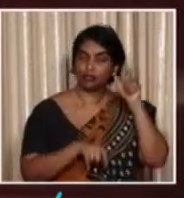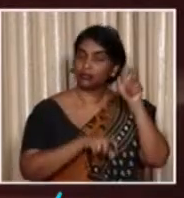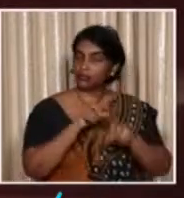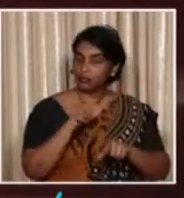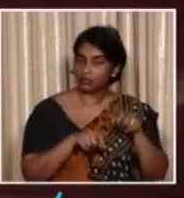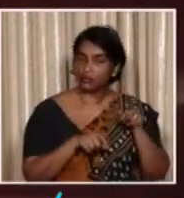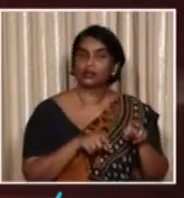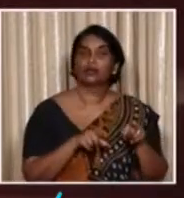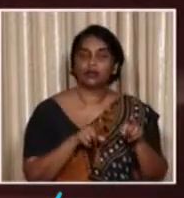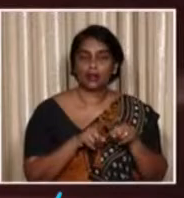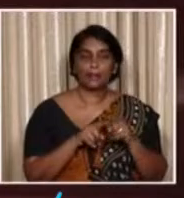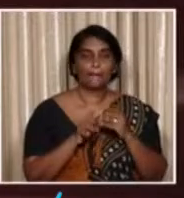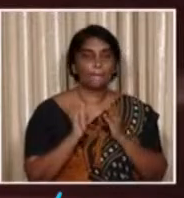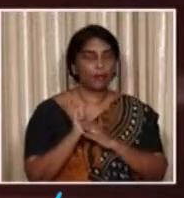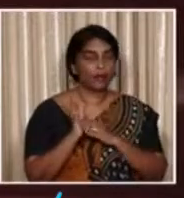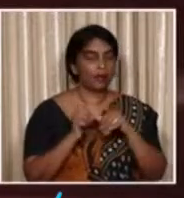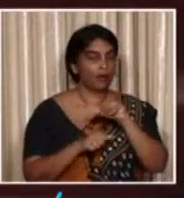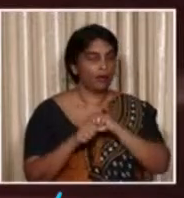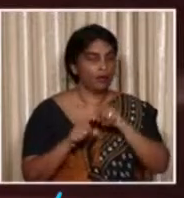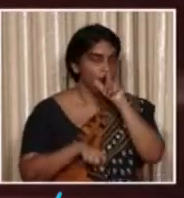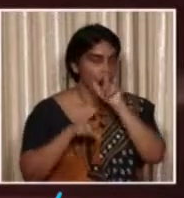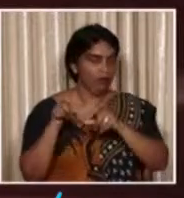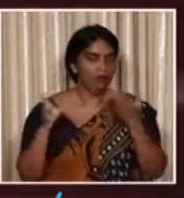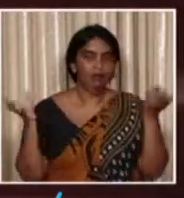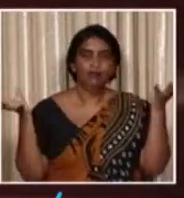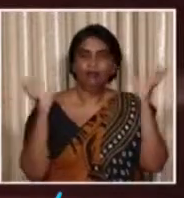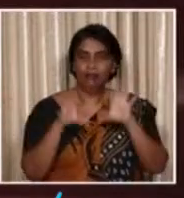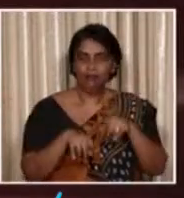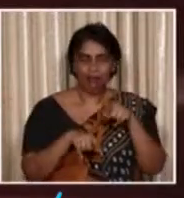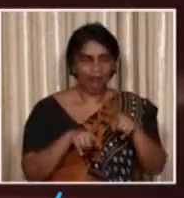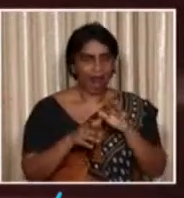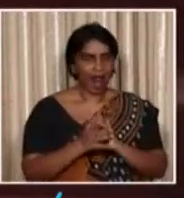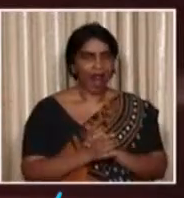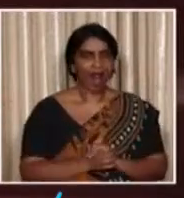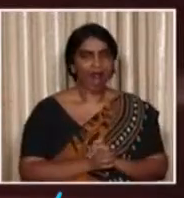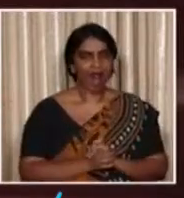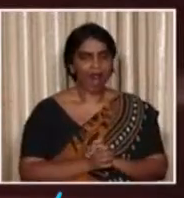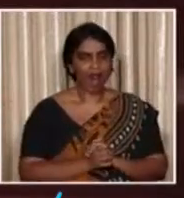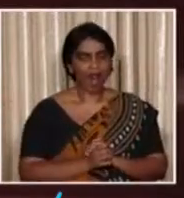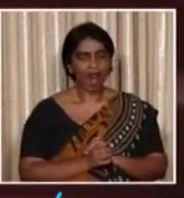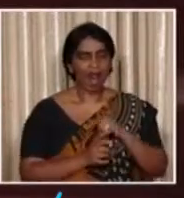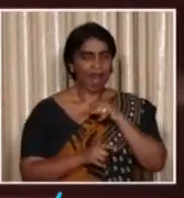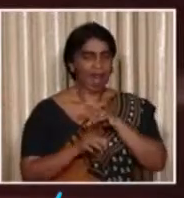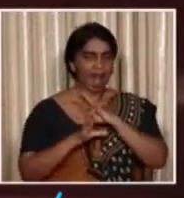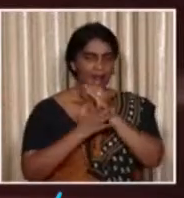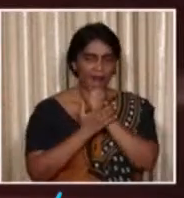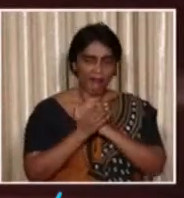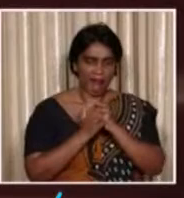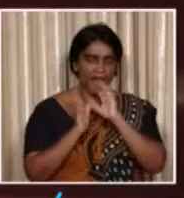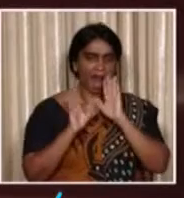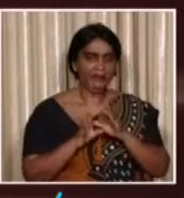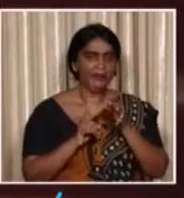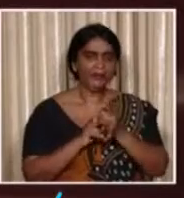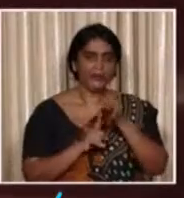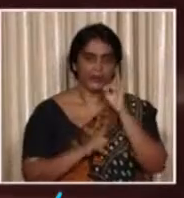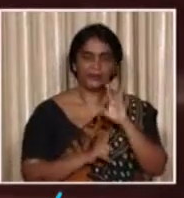සහ මීපා ආයතනයේ නියෝජිතයන්ද සහභාගී වී සිටින බවයි. එම සියලු දෙනා ඉදිරියේ සභාපතිවරයාත් තවත්